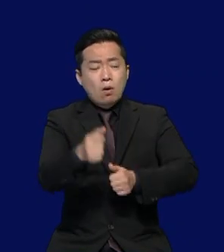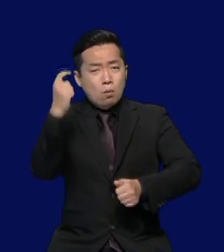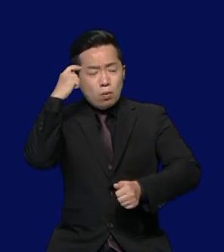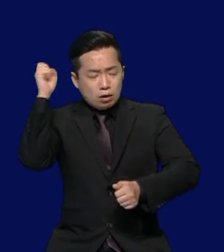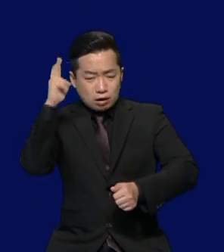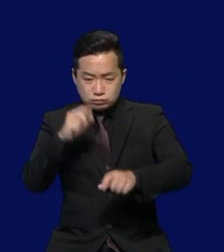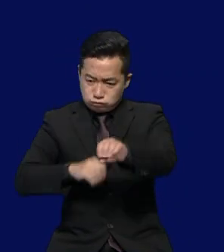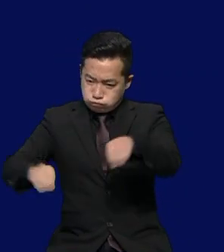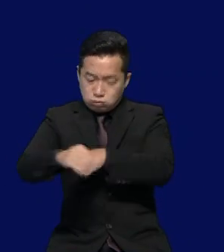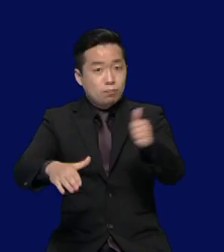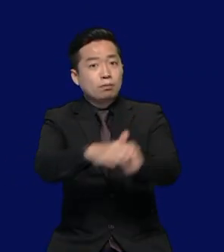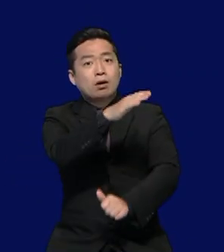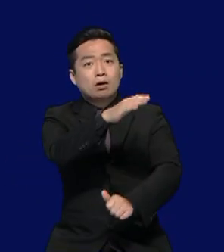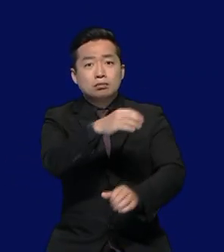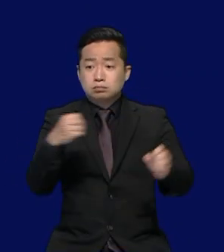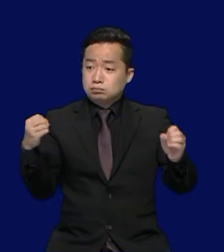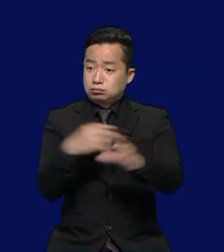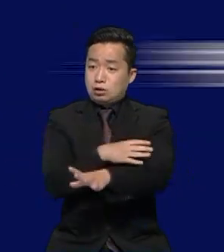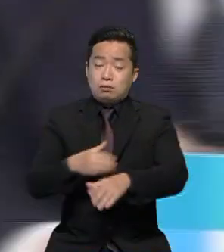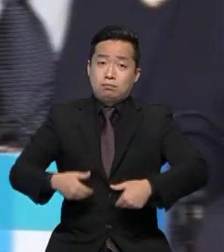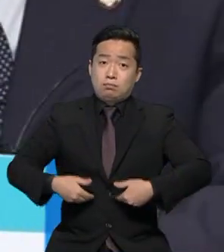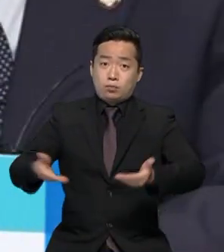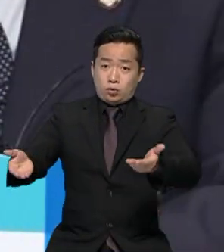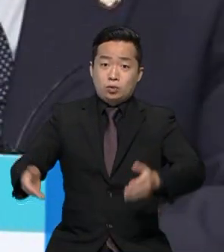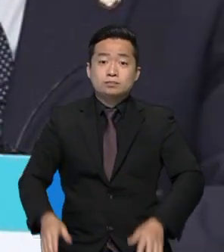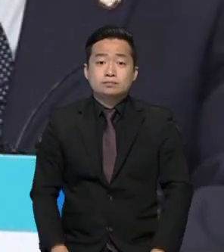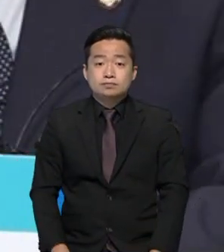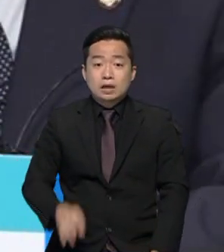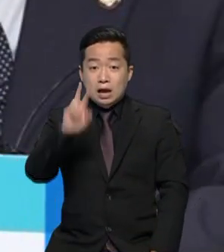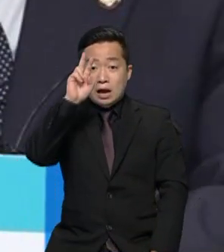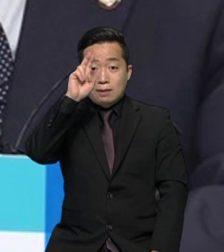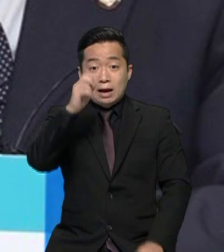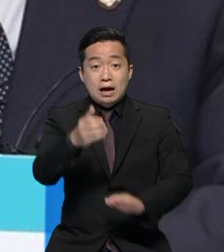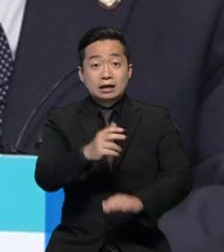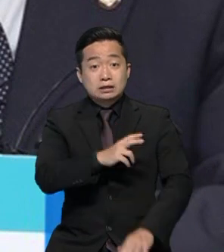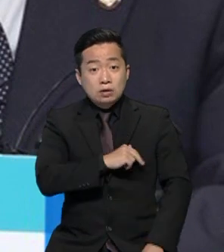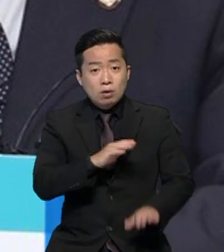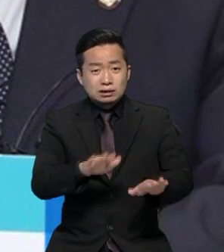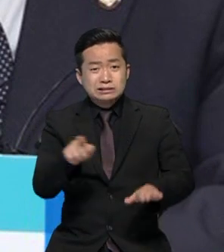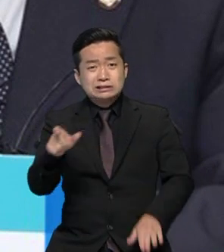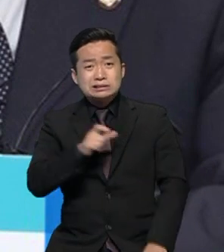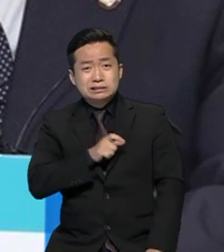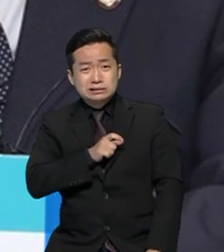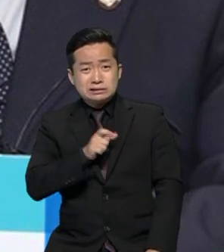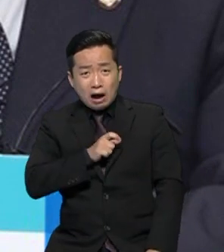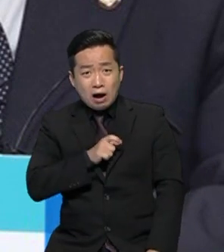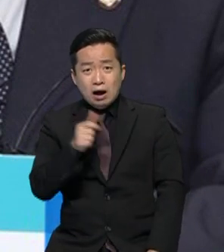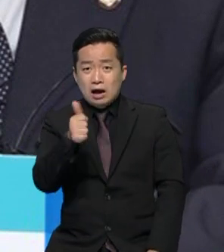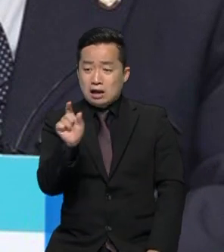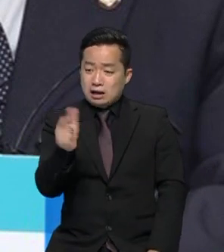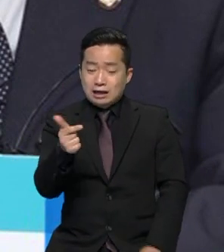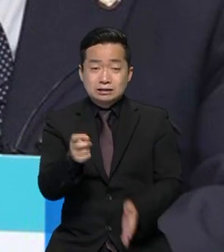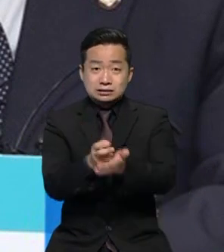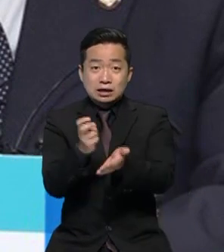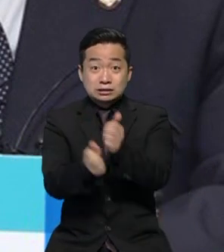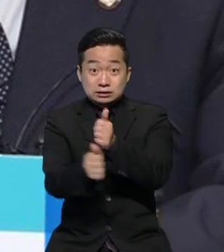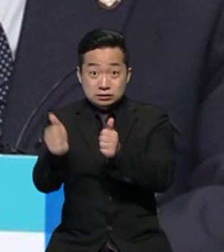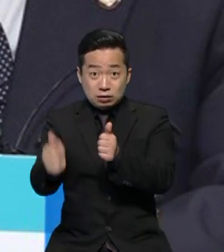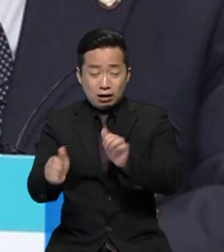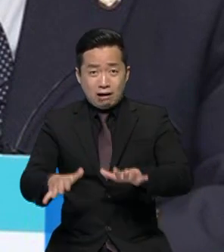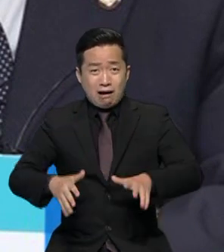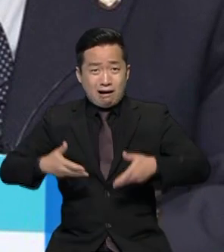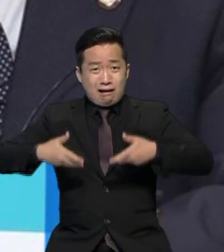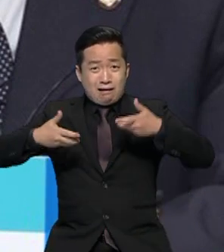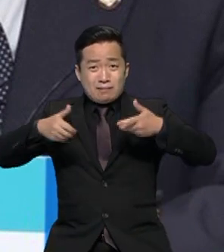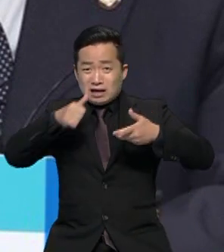공격하느냐며 대응할 이유가 없다고 밝혔고, 박범계 의원도 의아하다고 말한 거에 한 장관이 지나치게 흥분하고 있다며